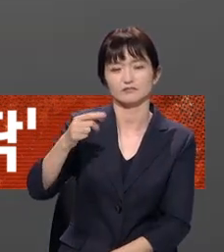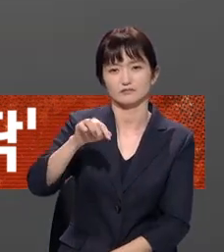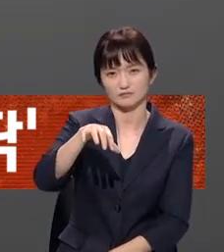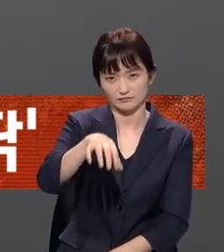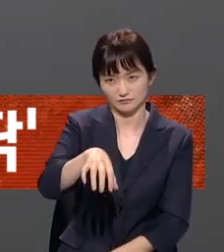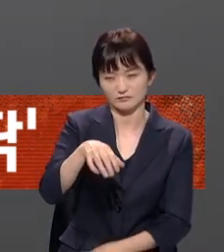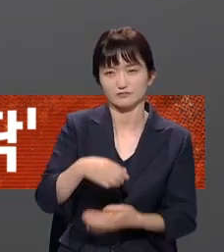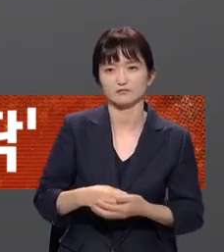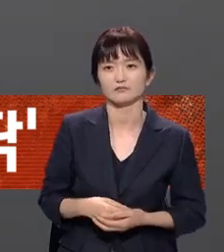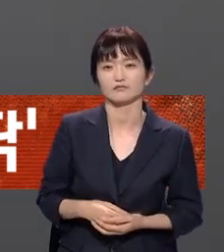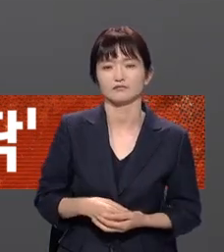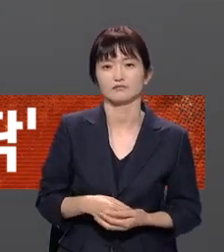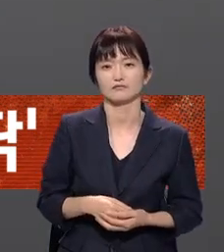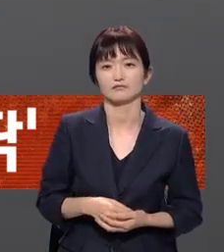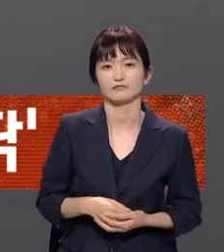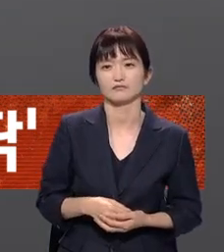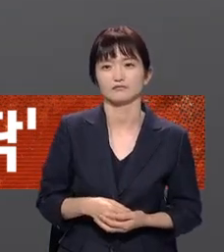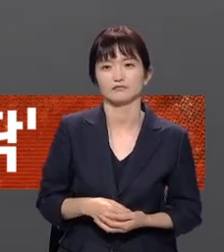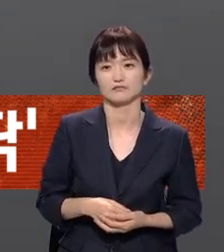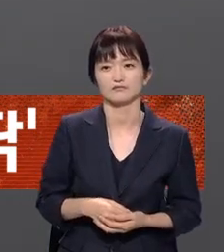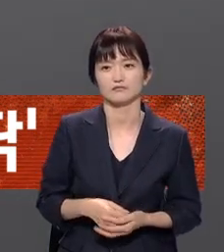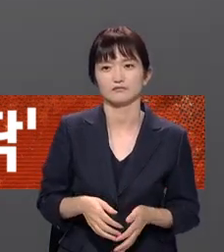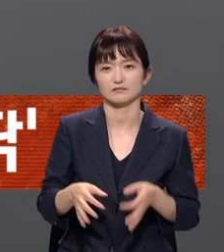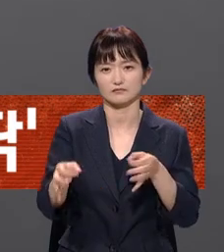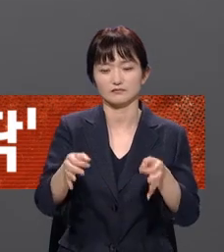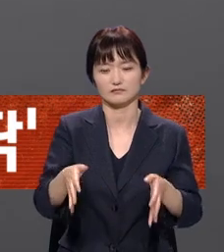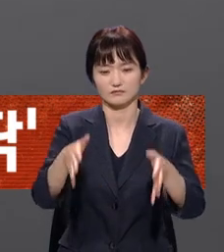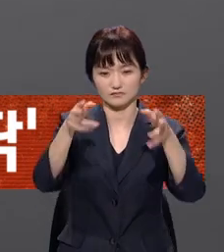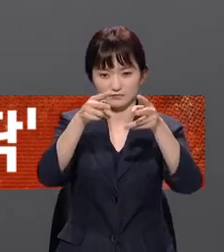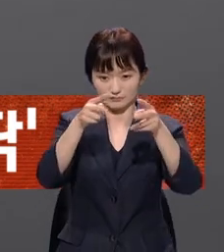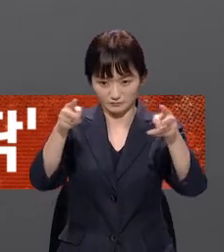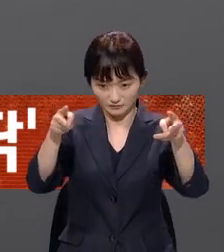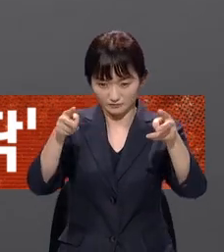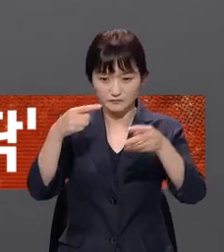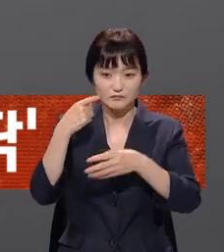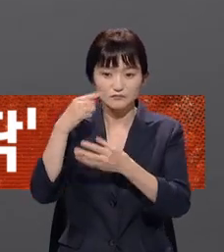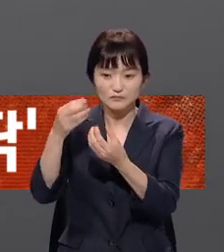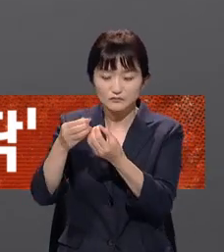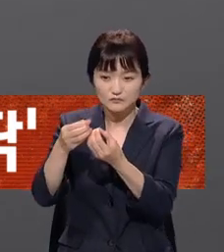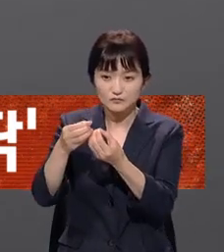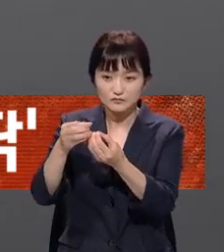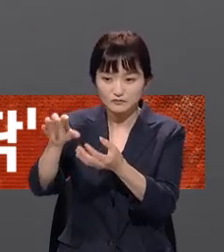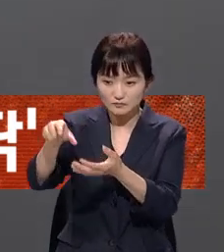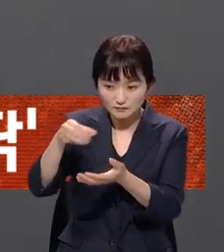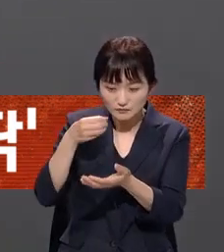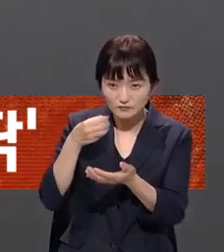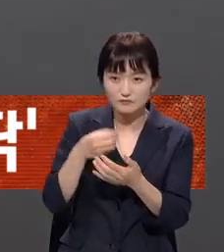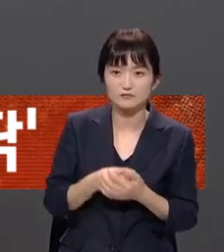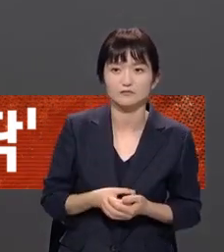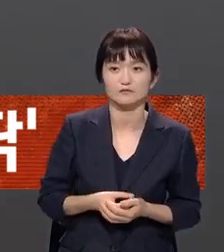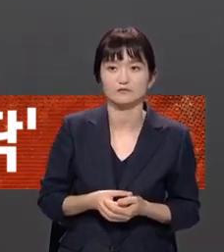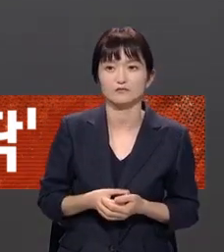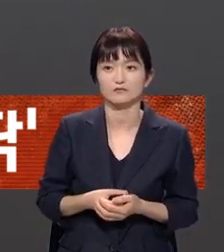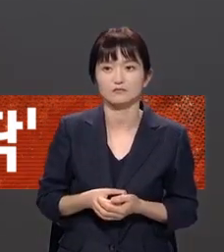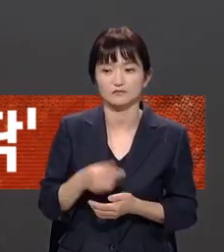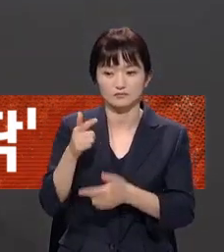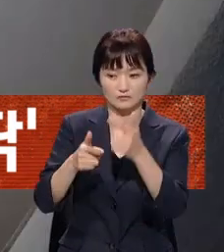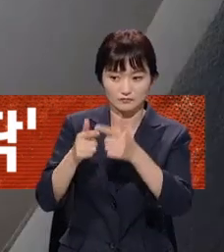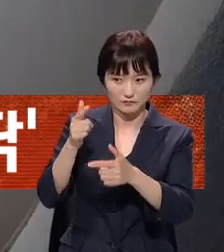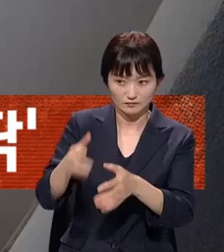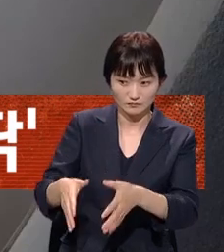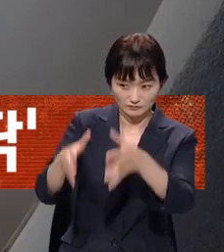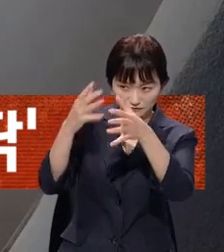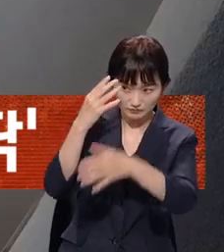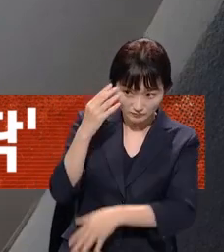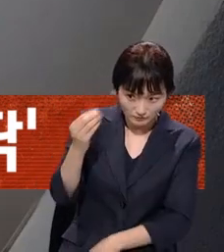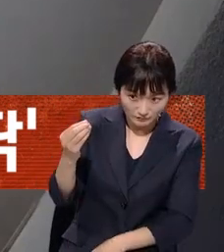나무에서 한 남성이 오렌지 한 개를 훔쳐 달아났습니다 보시다시피 길가를 걷던 남녀 일행이 2층에 놓여있는 오렌지 나무를 보더니 그